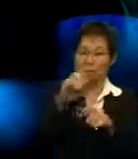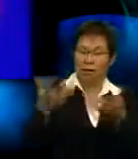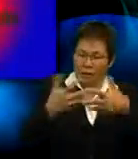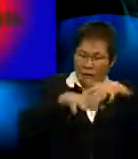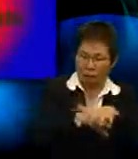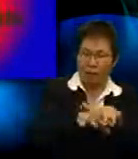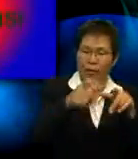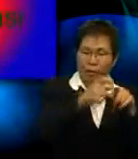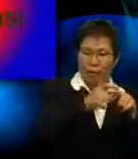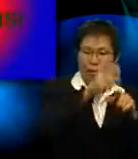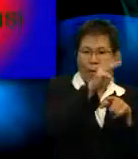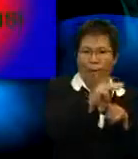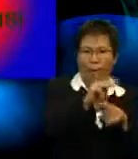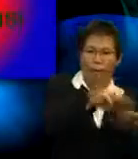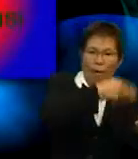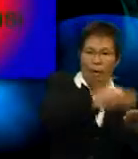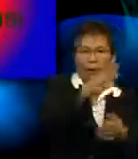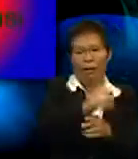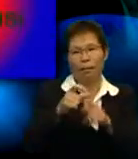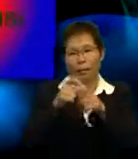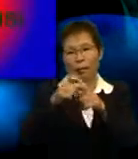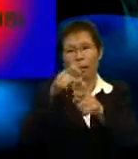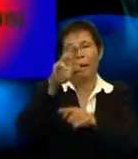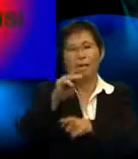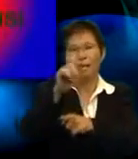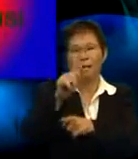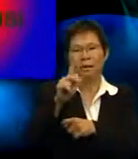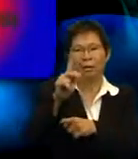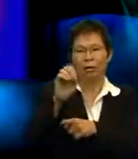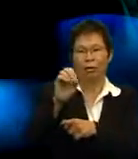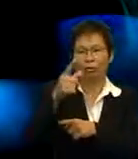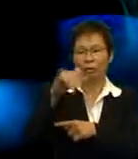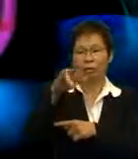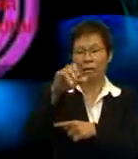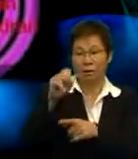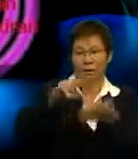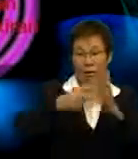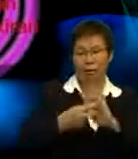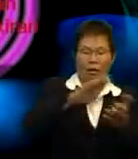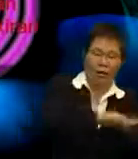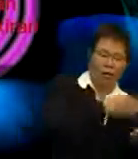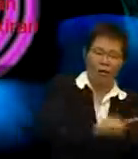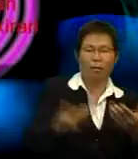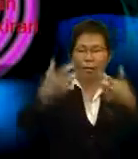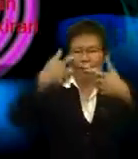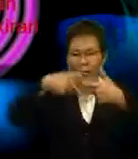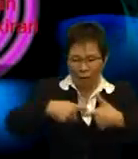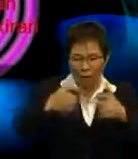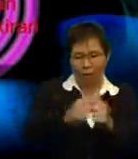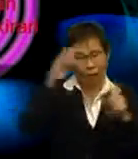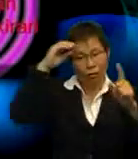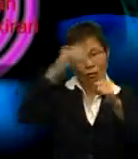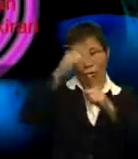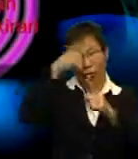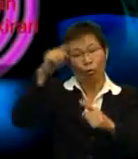perkataan melodi dan perkataan metakognisi yang bermaksud irama yang berkaitan dengan tujuan untuk